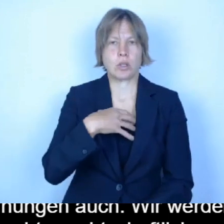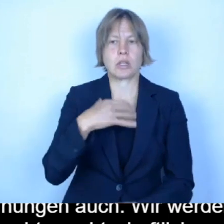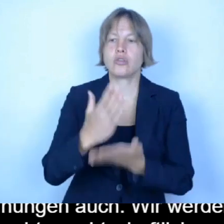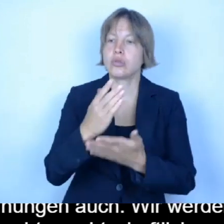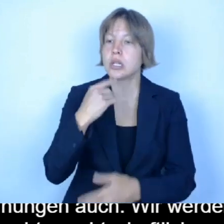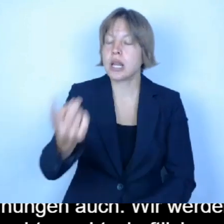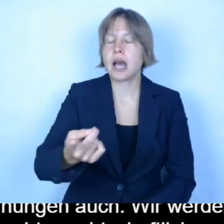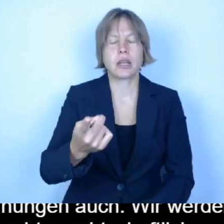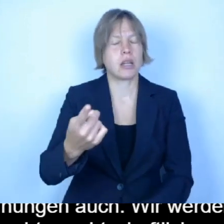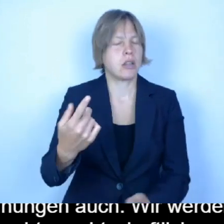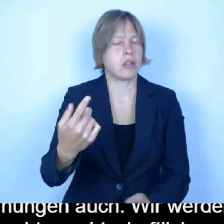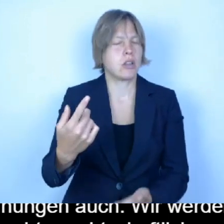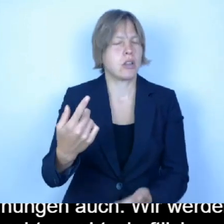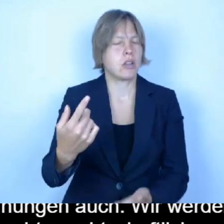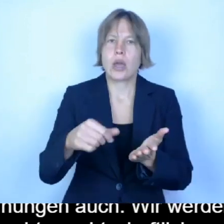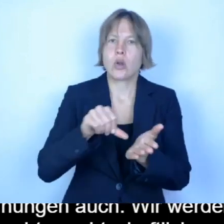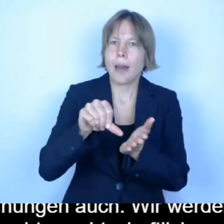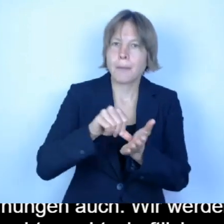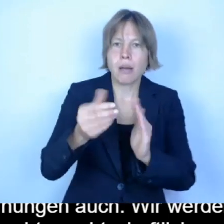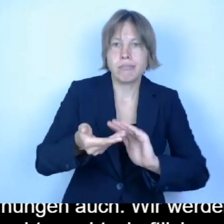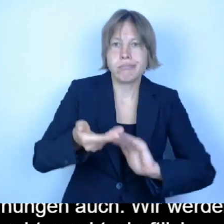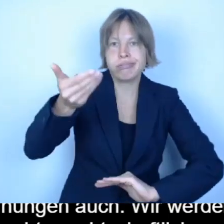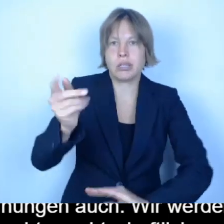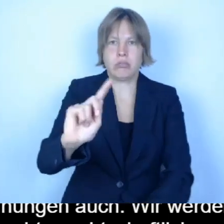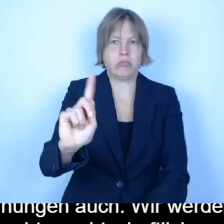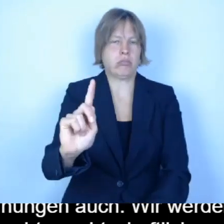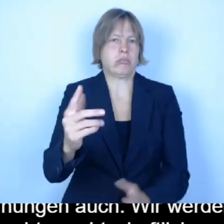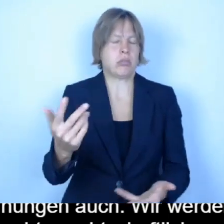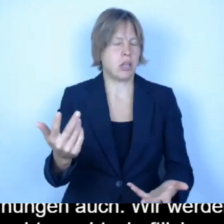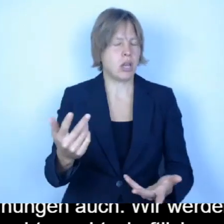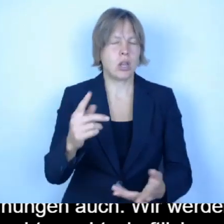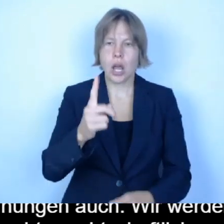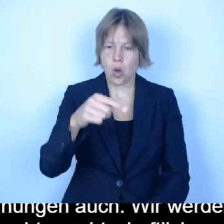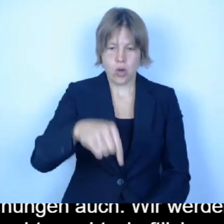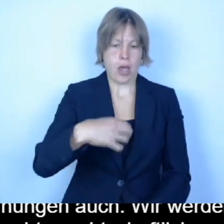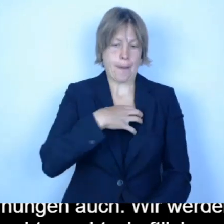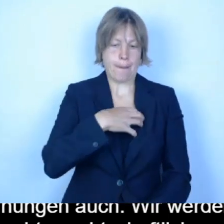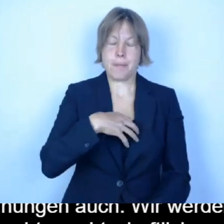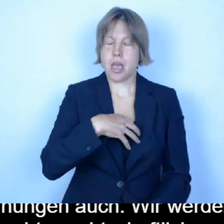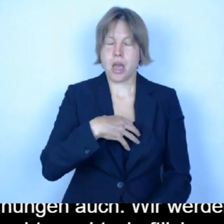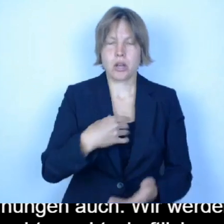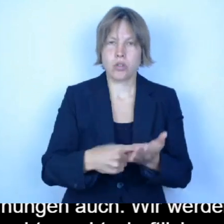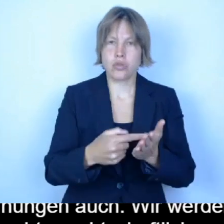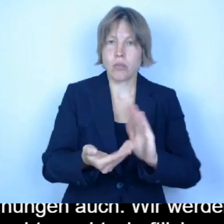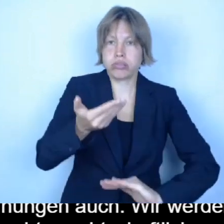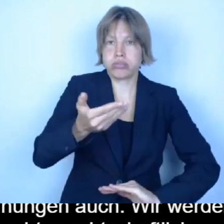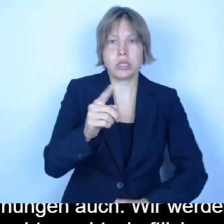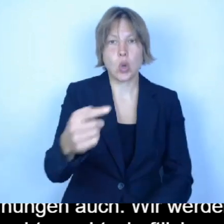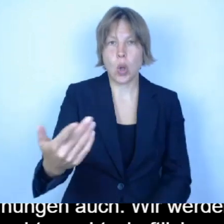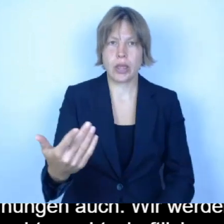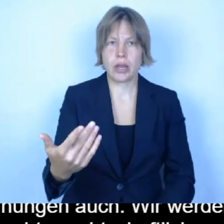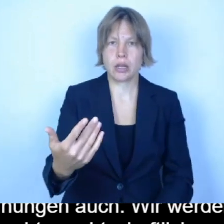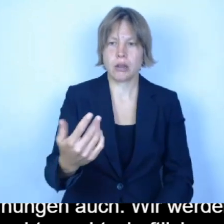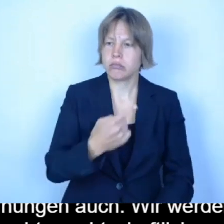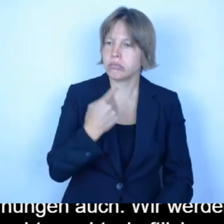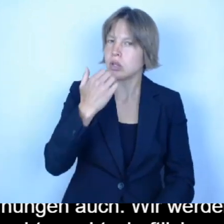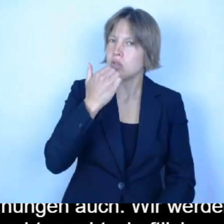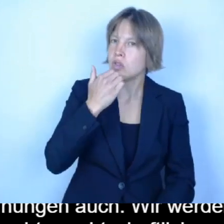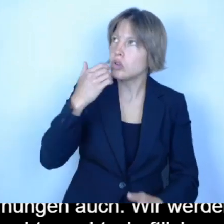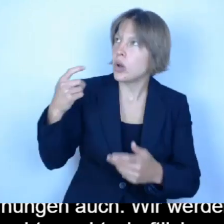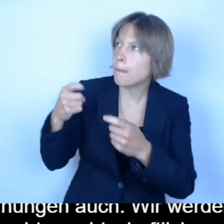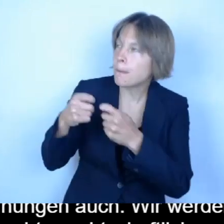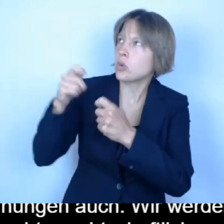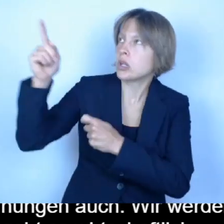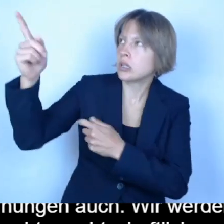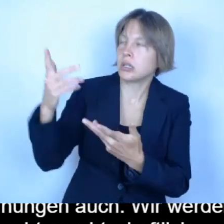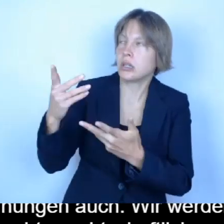für den Freistaat Bayern. Ganz im Gegenteil. Wir werden uns einbringen auf Bundesebene für ein nachhaltiges Konjunkturprogramm, das